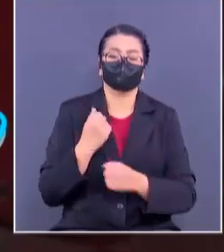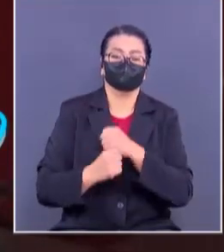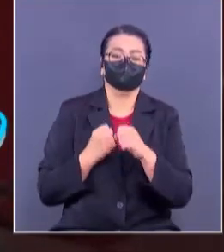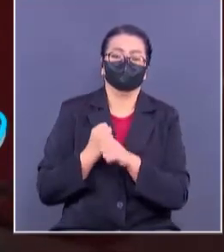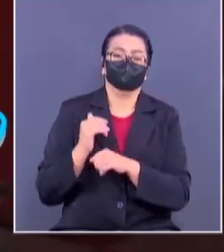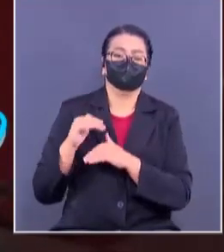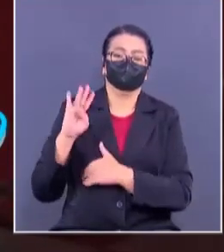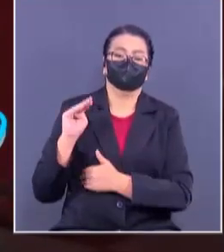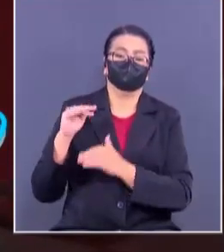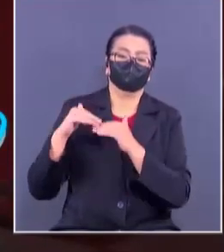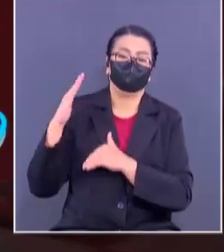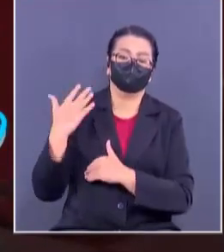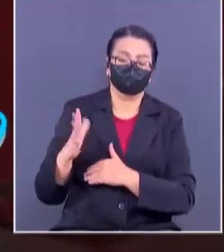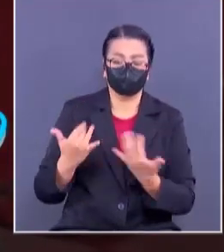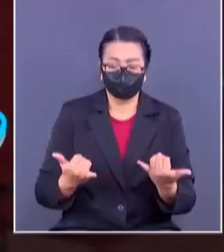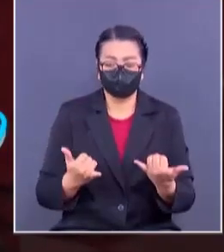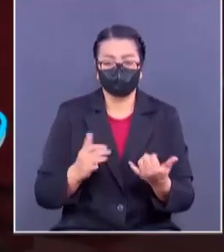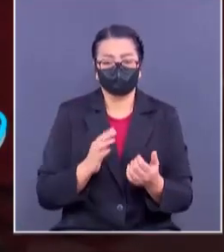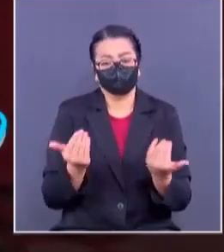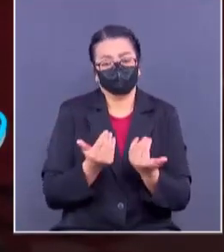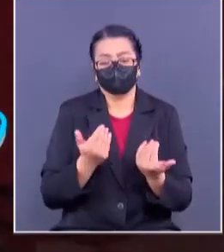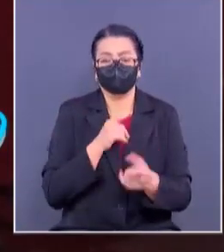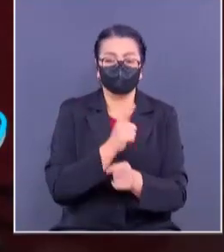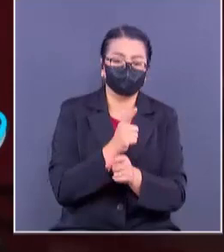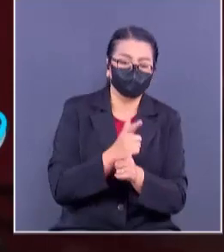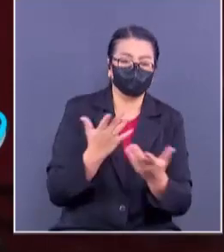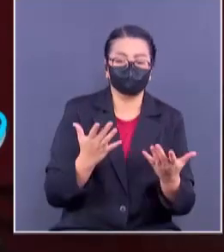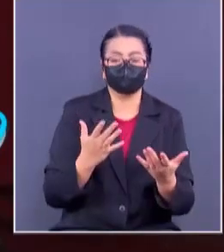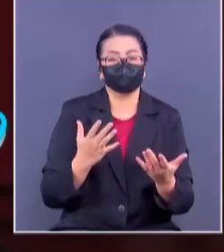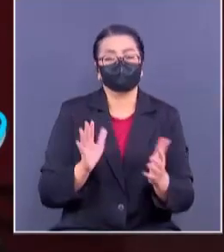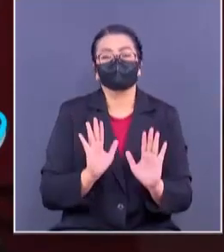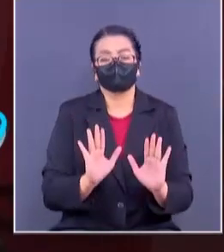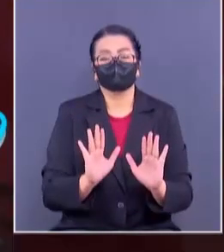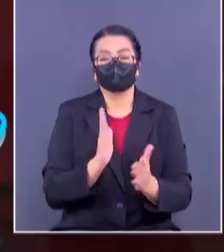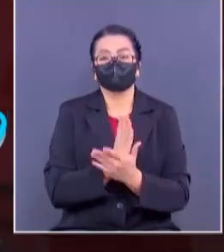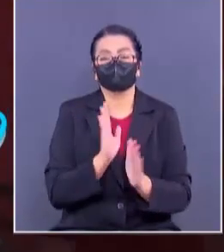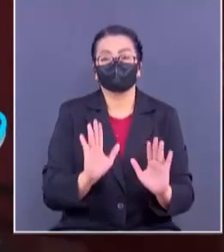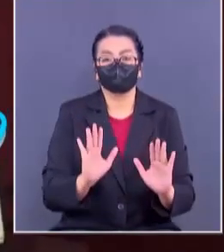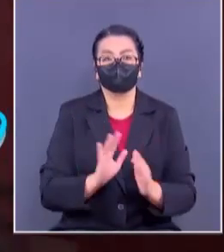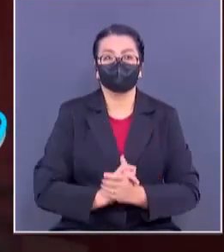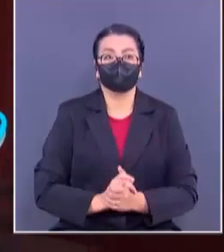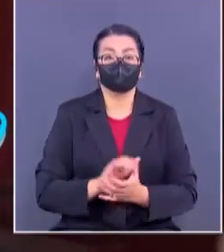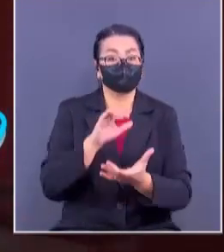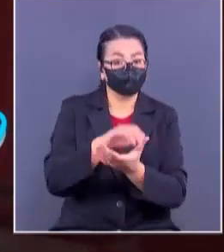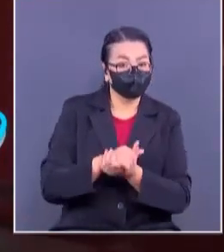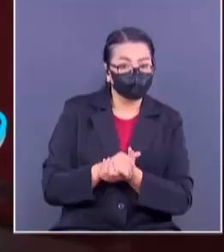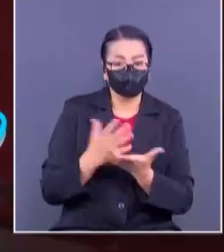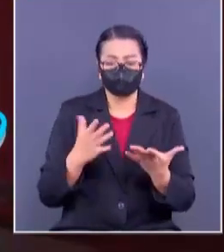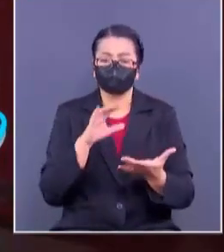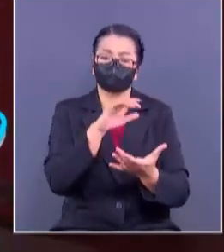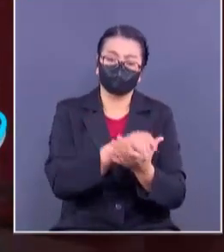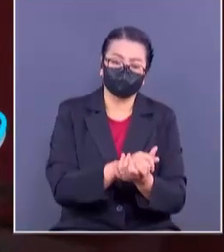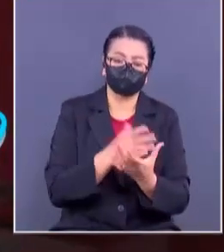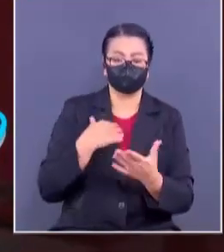าด้วยสถานการณ์อะไรต่างๆพี่ว่ามันเรื่องนี้ก็สต็อปไว้ก่อนดีกว่า แต่งงาน ใช่กว่าจะ